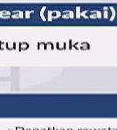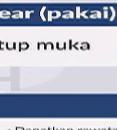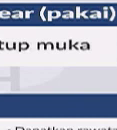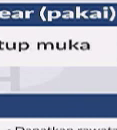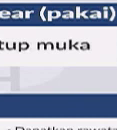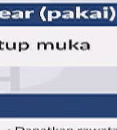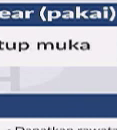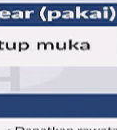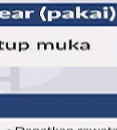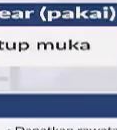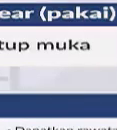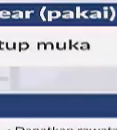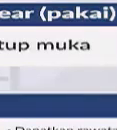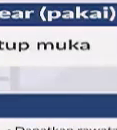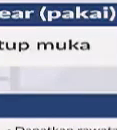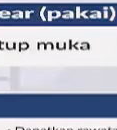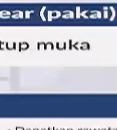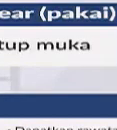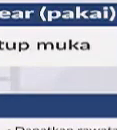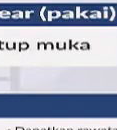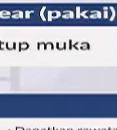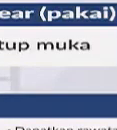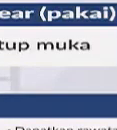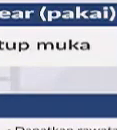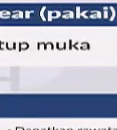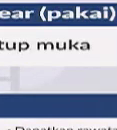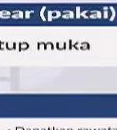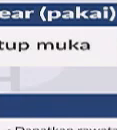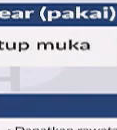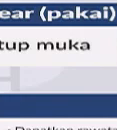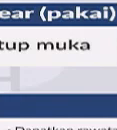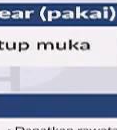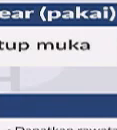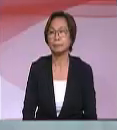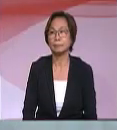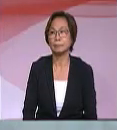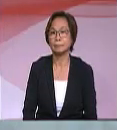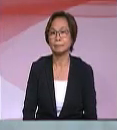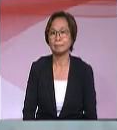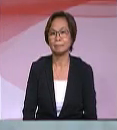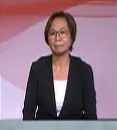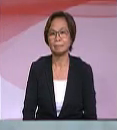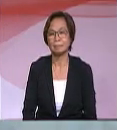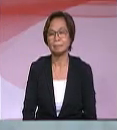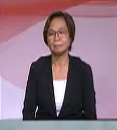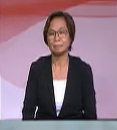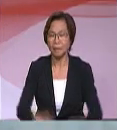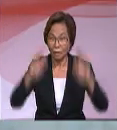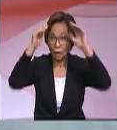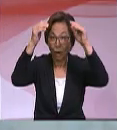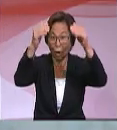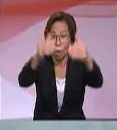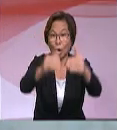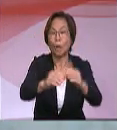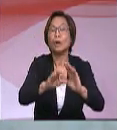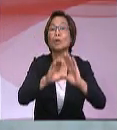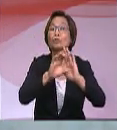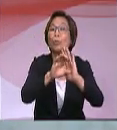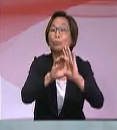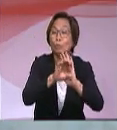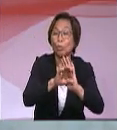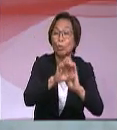pencegahan dan kawalan dilaksanakan secara berterusan. Seterusnya, perhatian kepada model